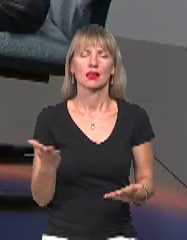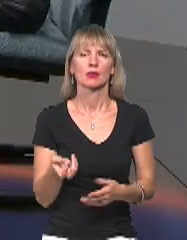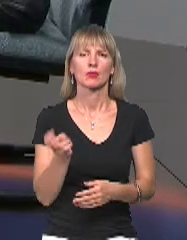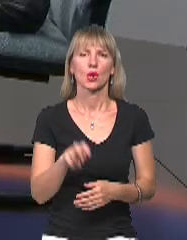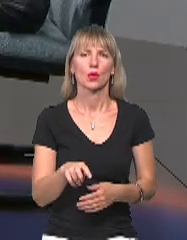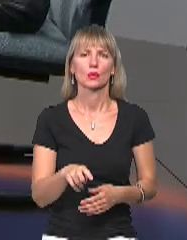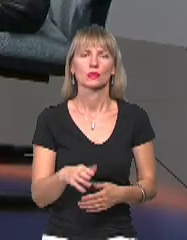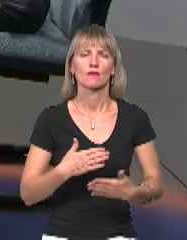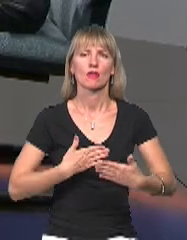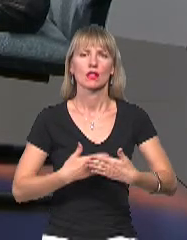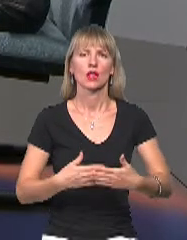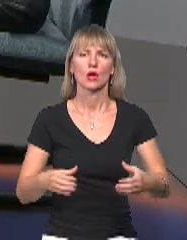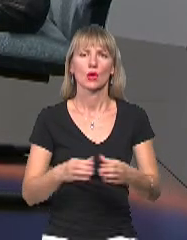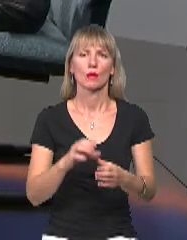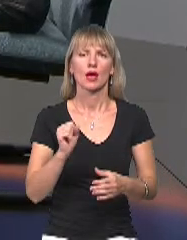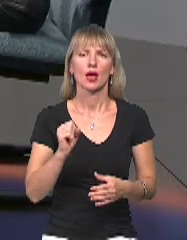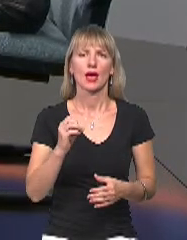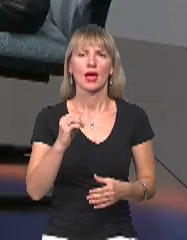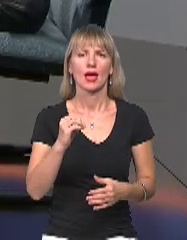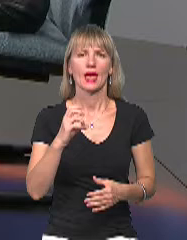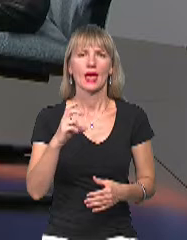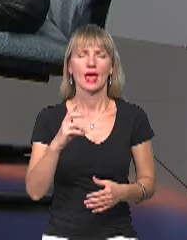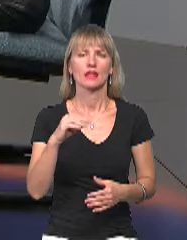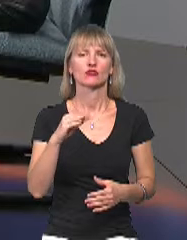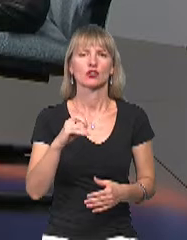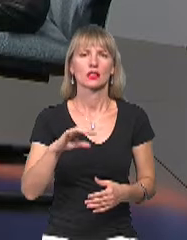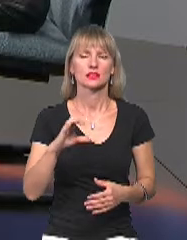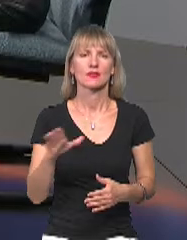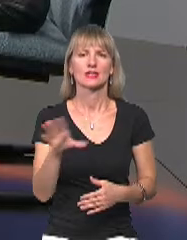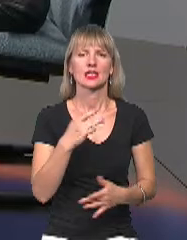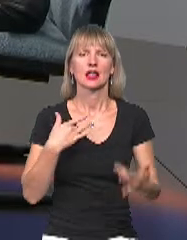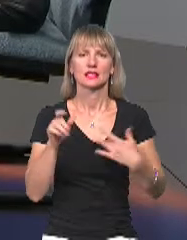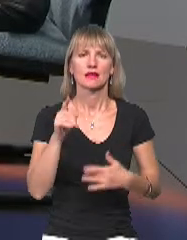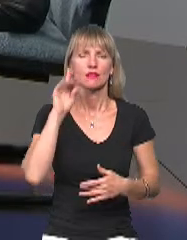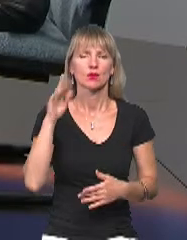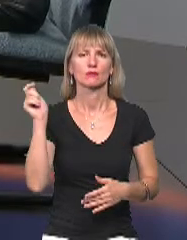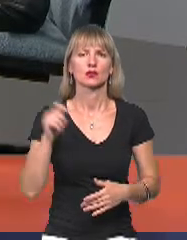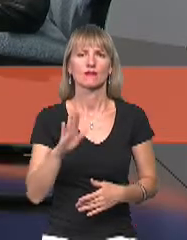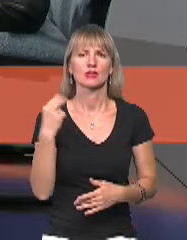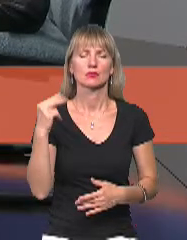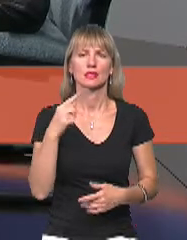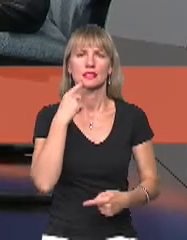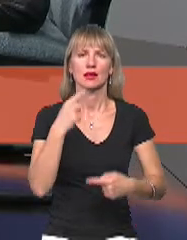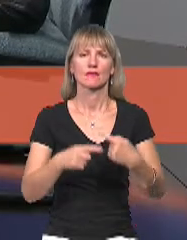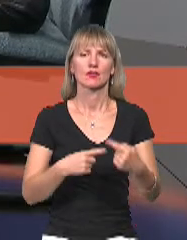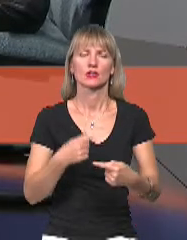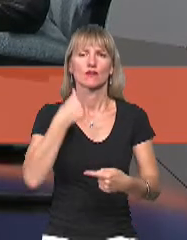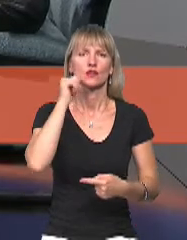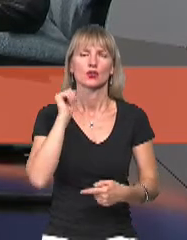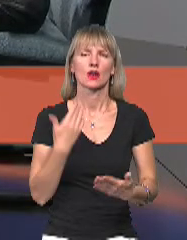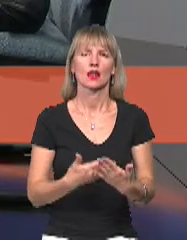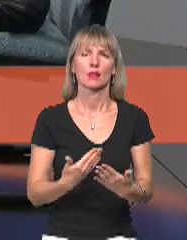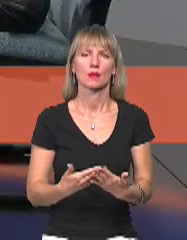і волонтерська група Angels, і всі, які артисти, які відомі, приїжджають до Запоріжжя, вони завжди, вчора,